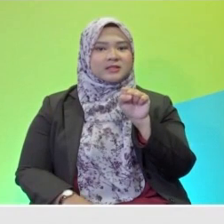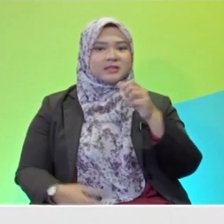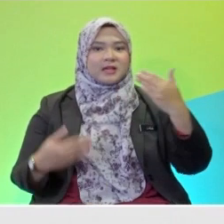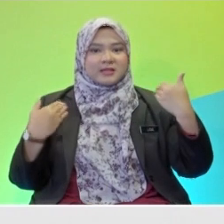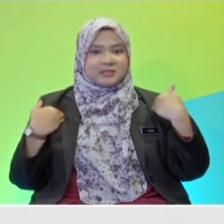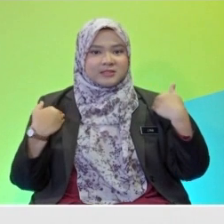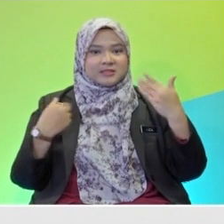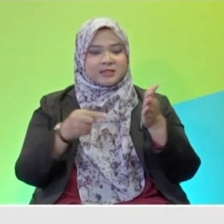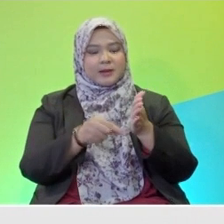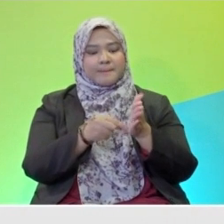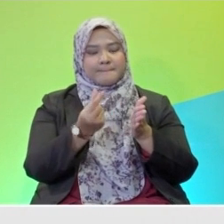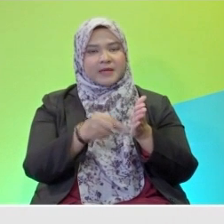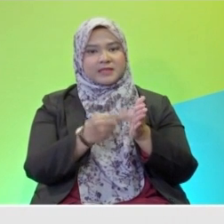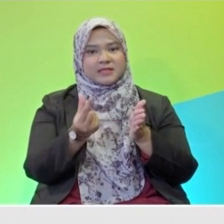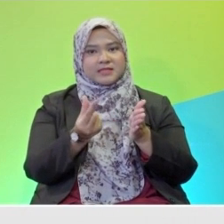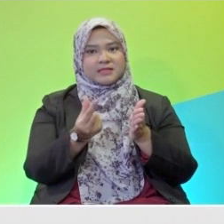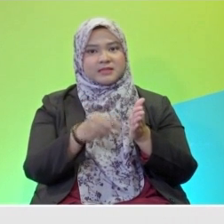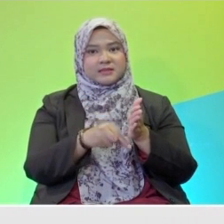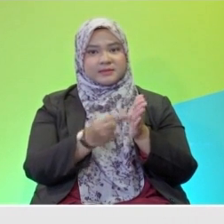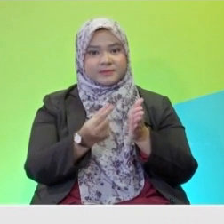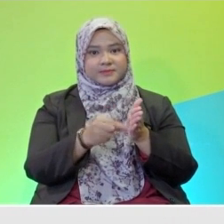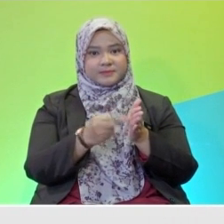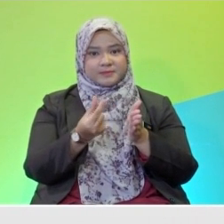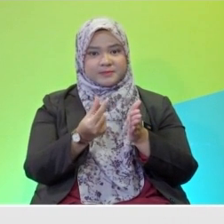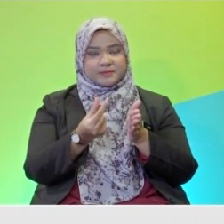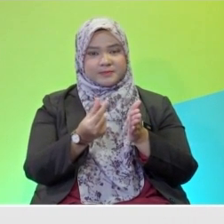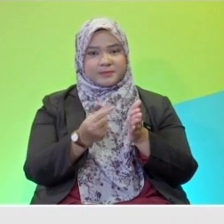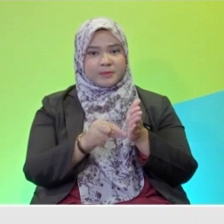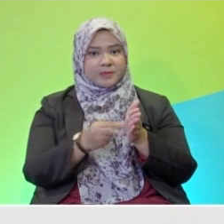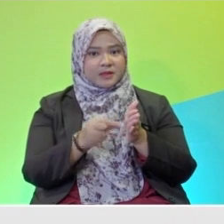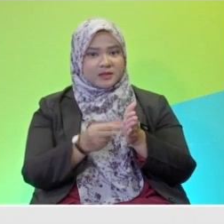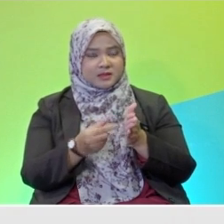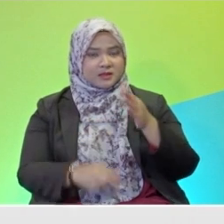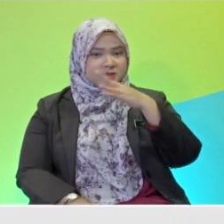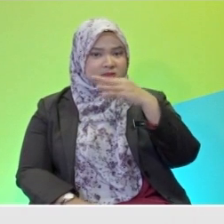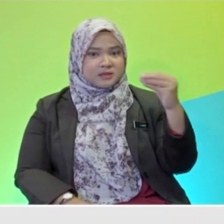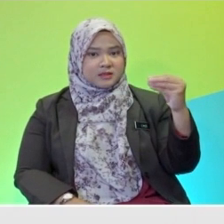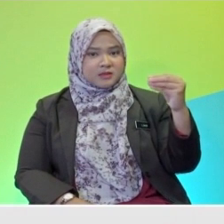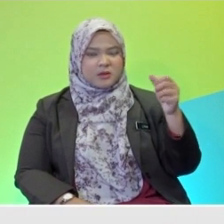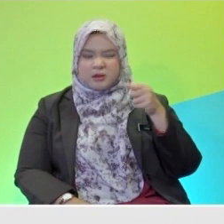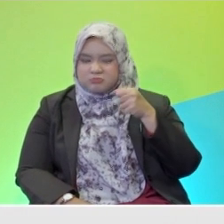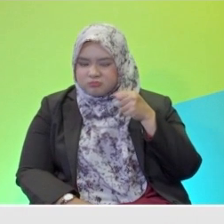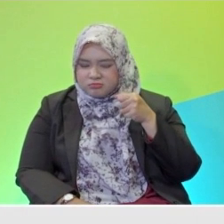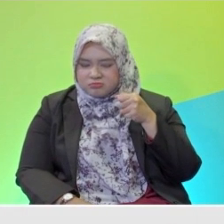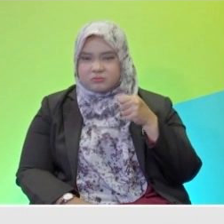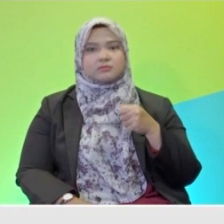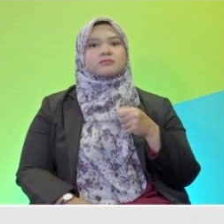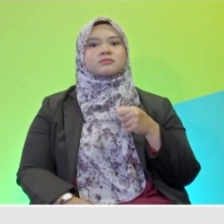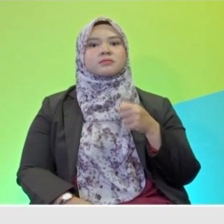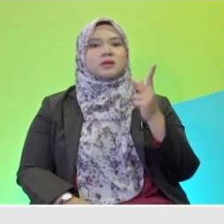menyala atau kita gunakan kata pembesar jadi apabila kita letakkanlah pembesar